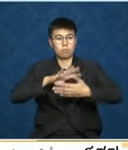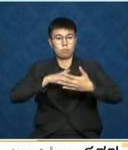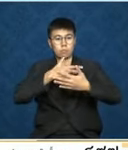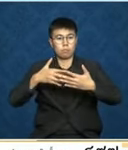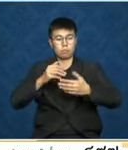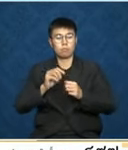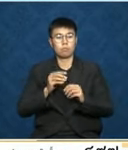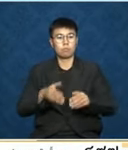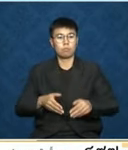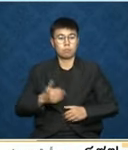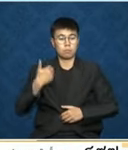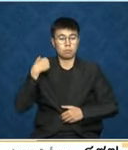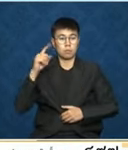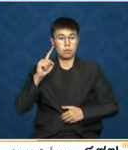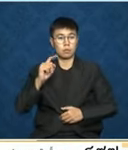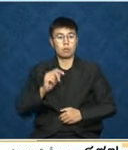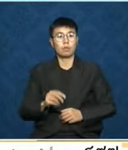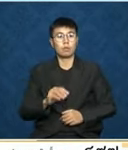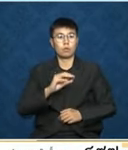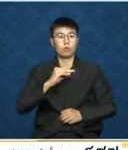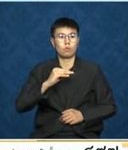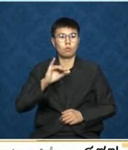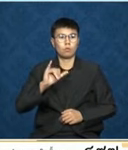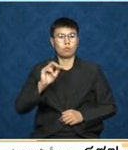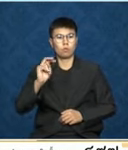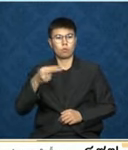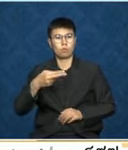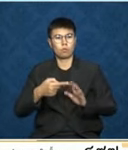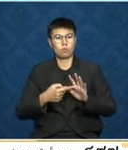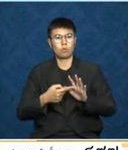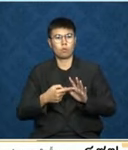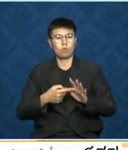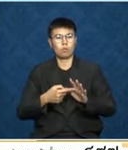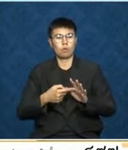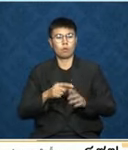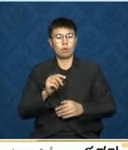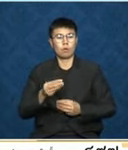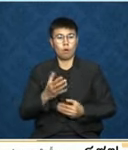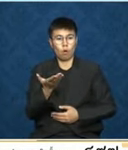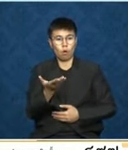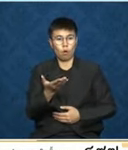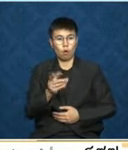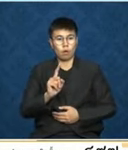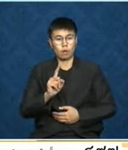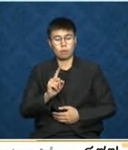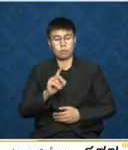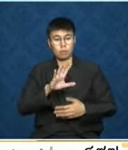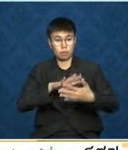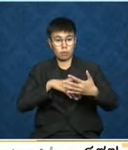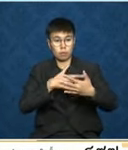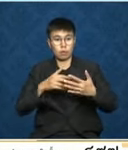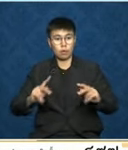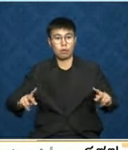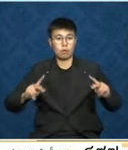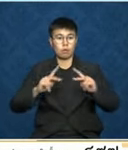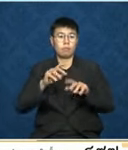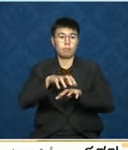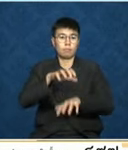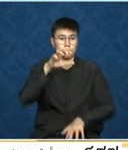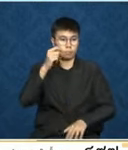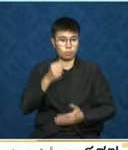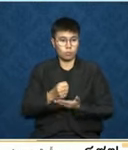ทางโยธาธิการก็ได้เสนอโครงการขึ้นมาจึงขอให้กรมโยธาธิการและผังเมืองกระทรวงมหาดไทยนะครับ